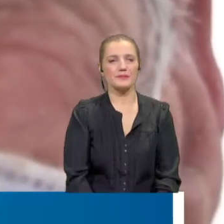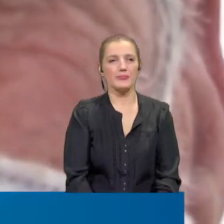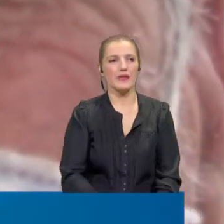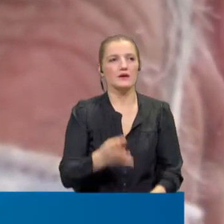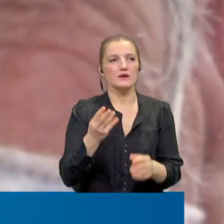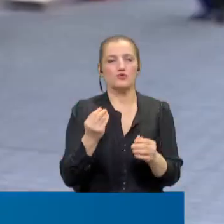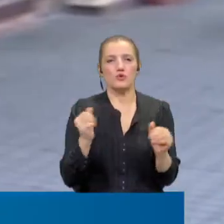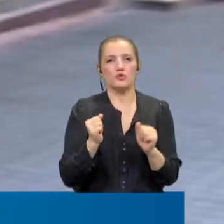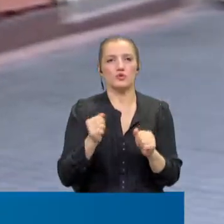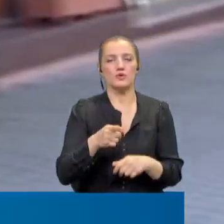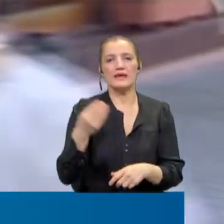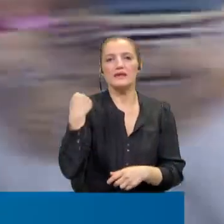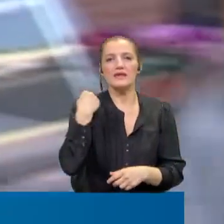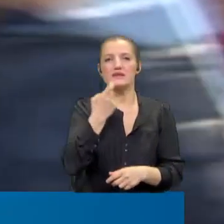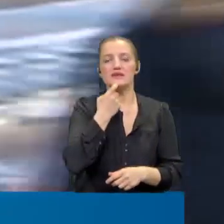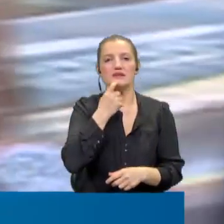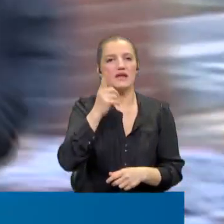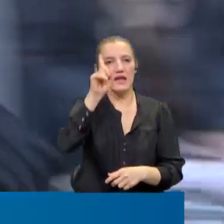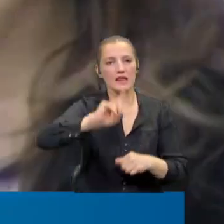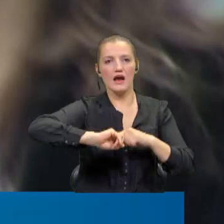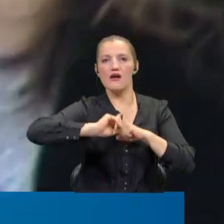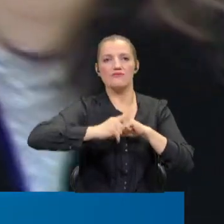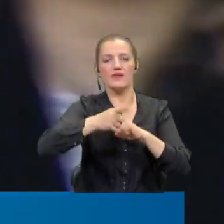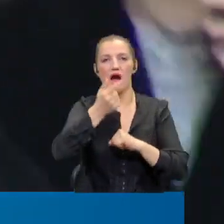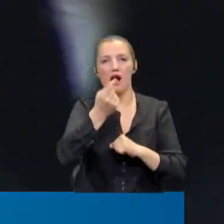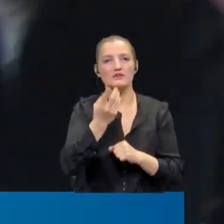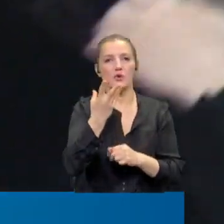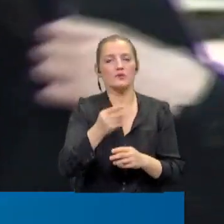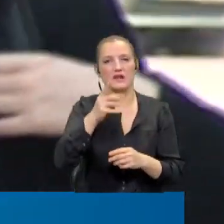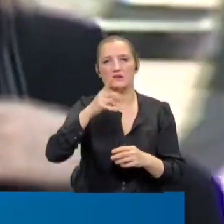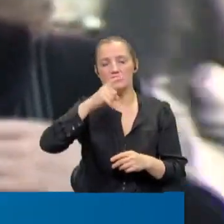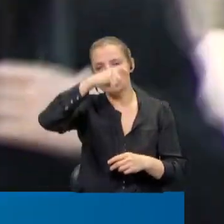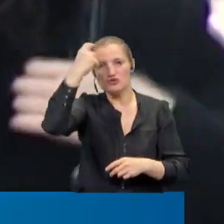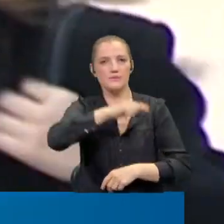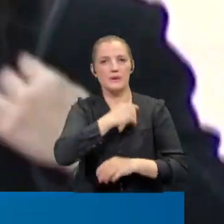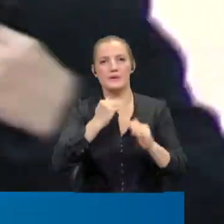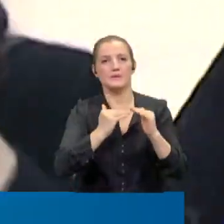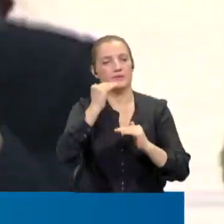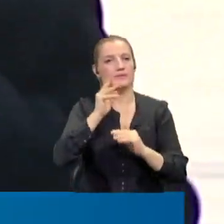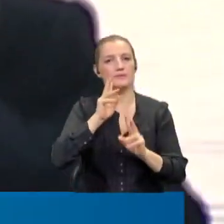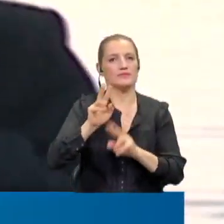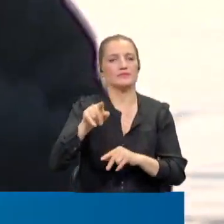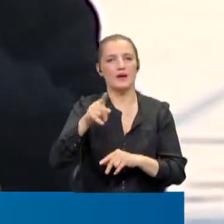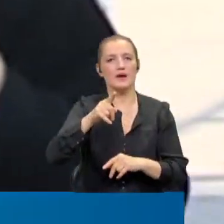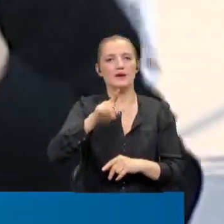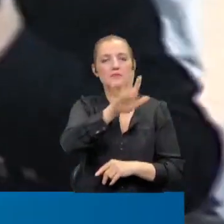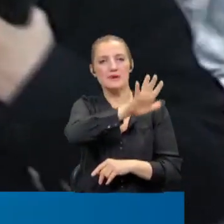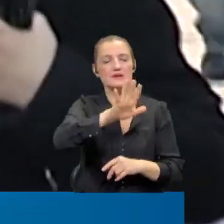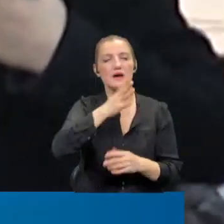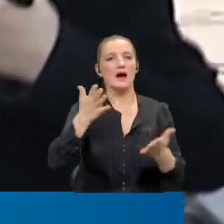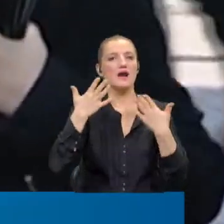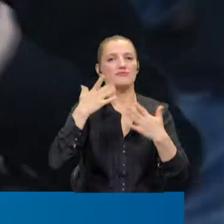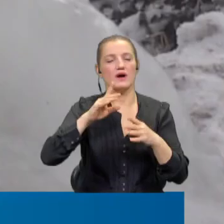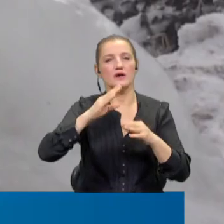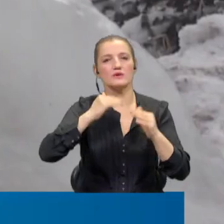O çok çok güzel yeni yılın ilk haftasını az da olsa artan sıcak hava ile karşıladı Türkiye batıda sıcaklık mevsim